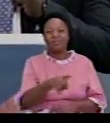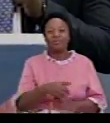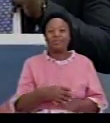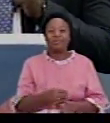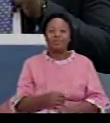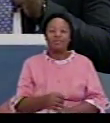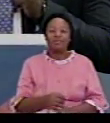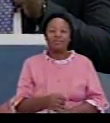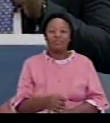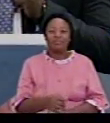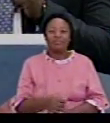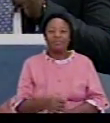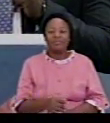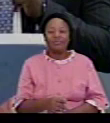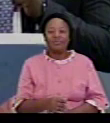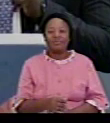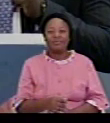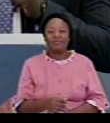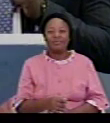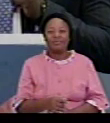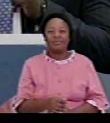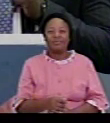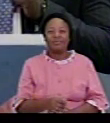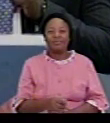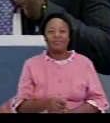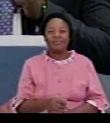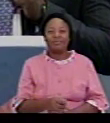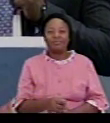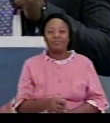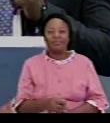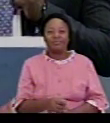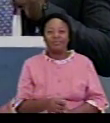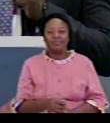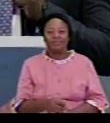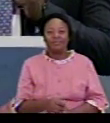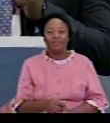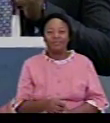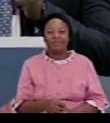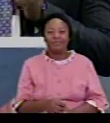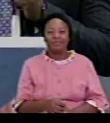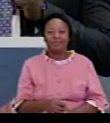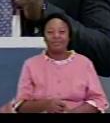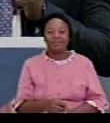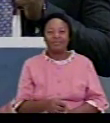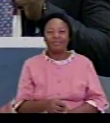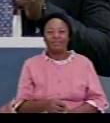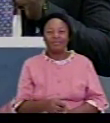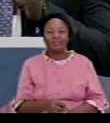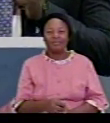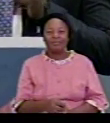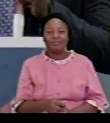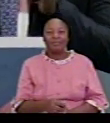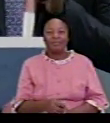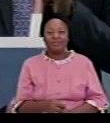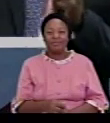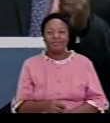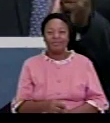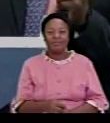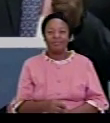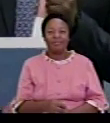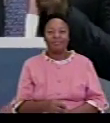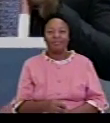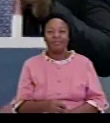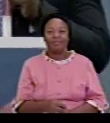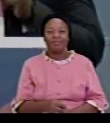Sincèrement, je suis là pour les remerciements et la présentation. I